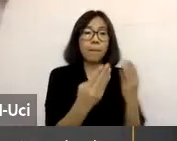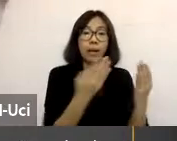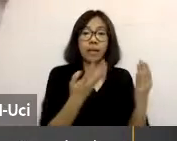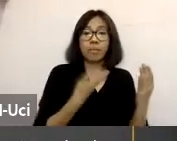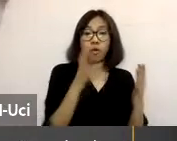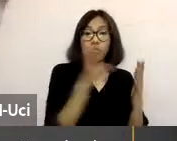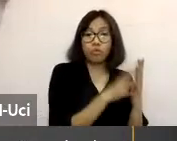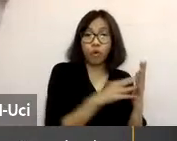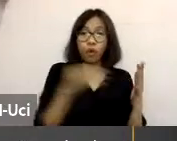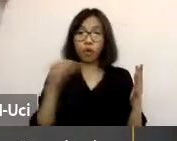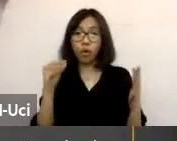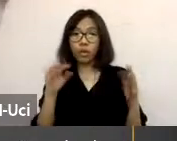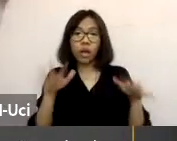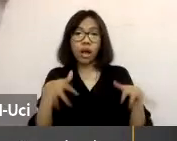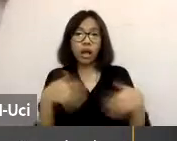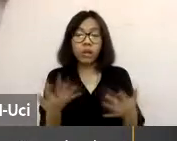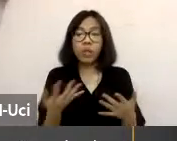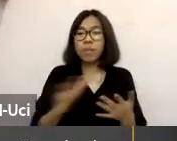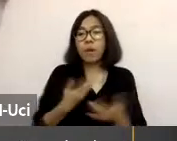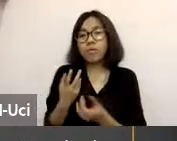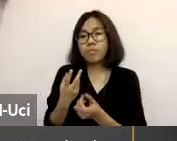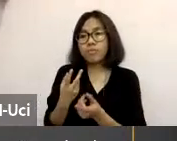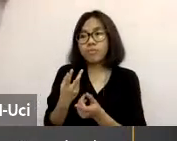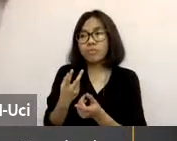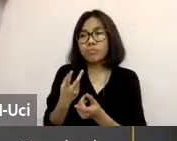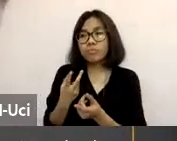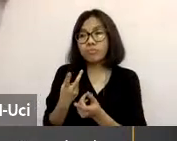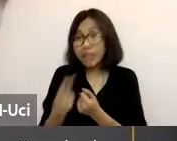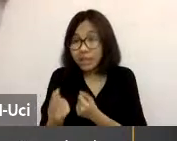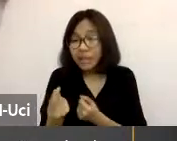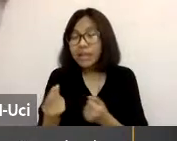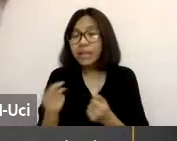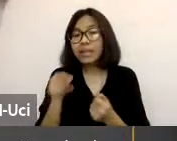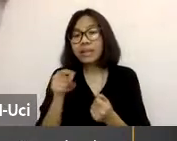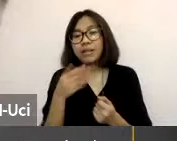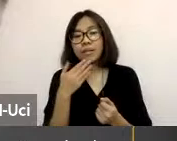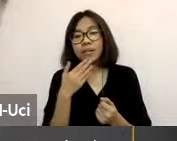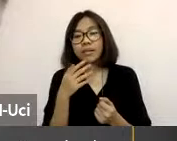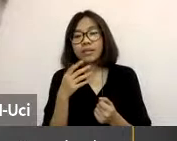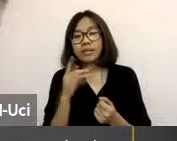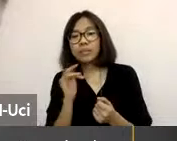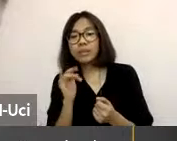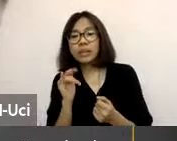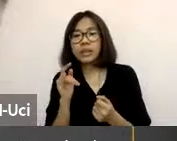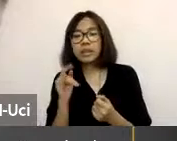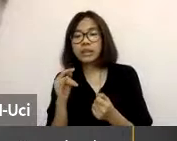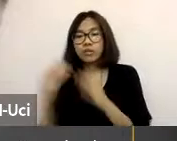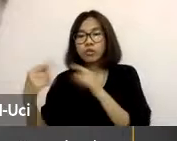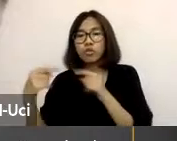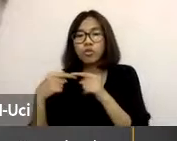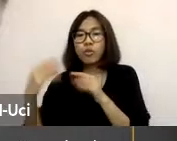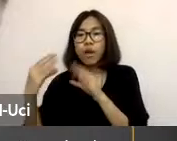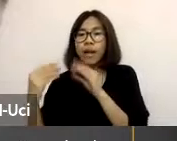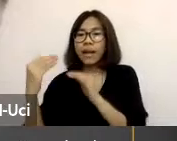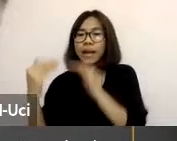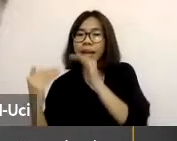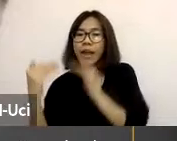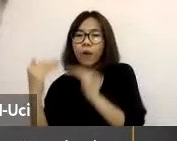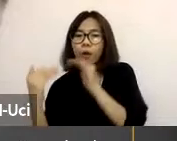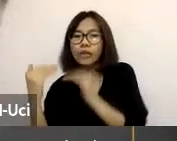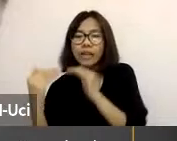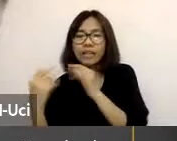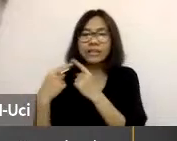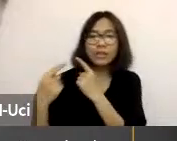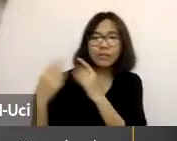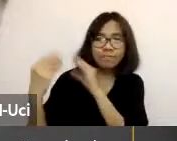kita tidak diberikan ruang untuk kemudian apa namanya semacam memberikan negosiasikan memang sudah baku kalaupun